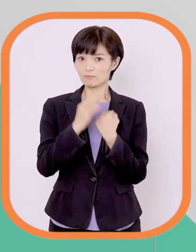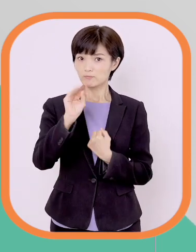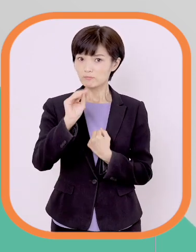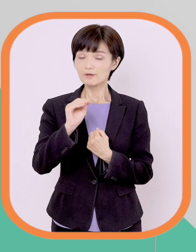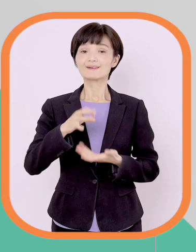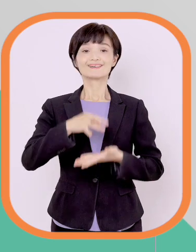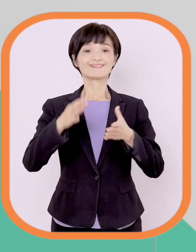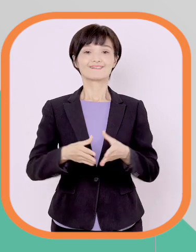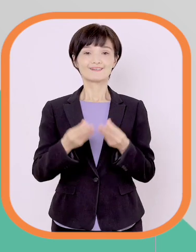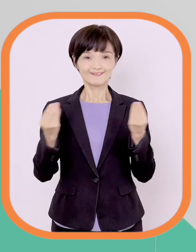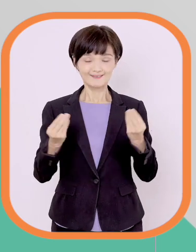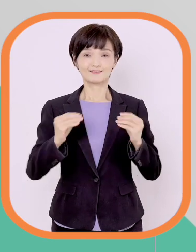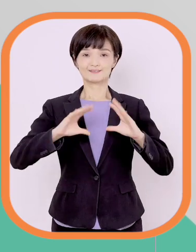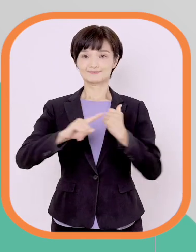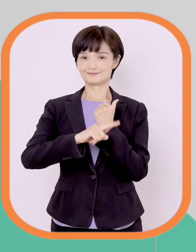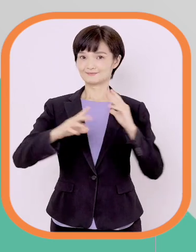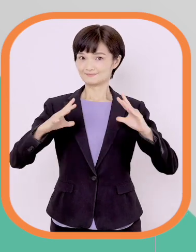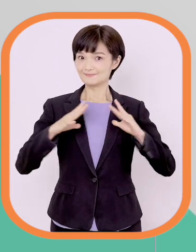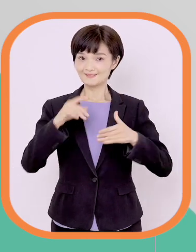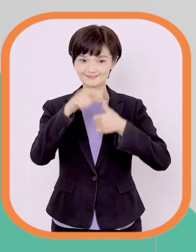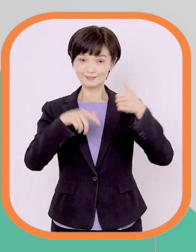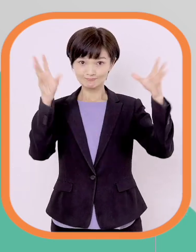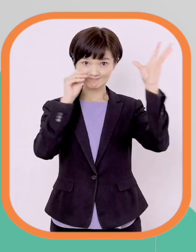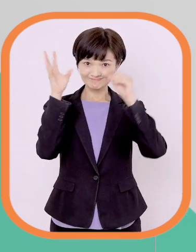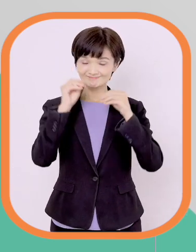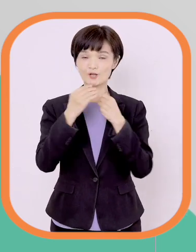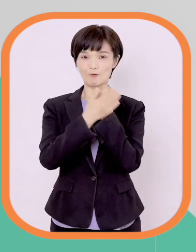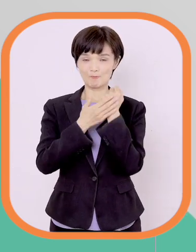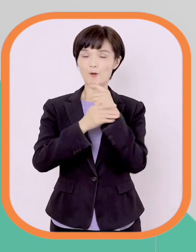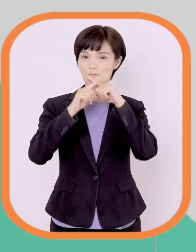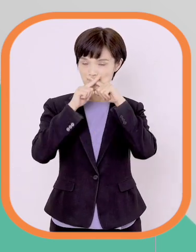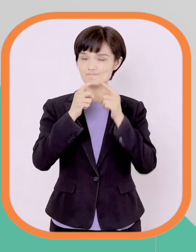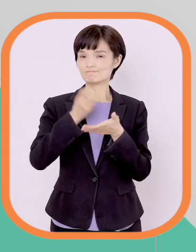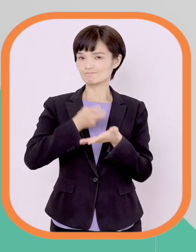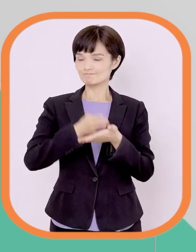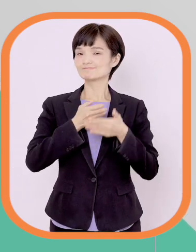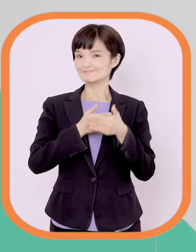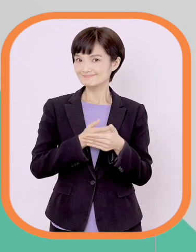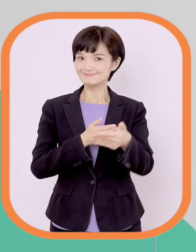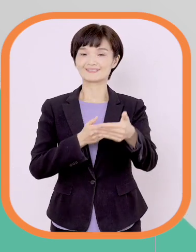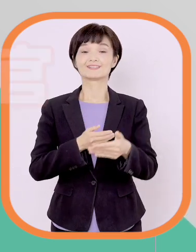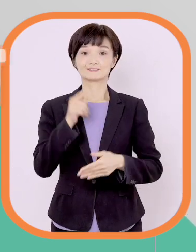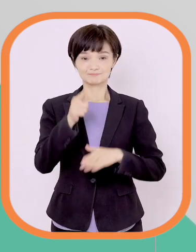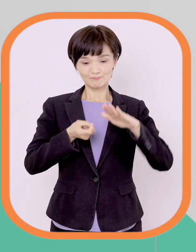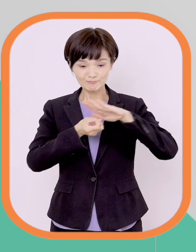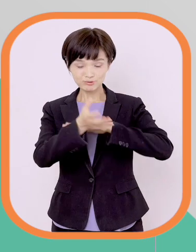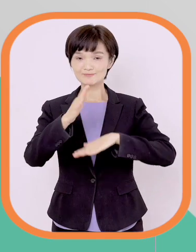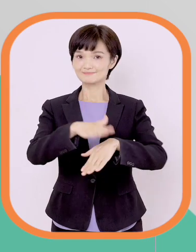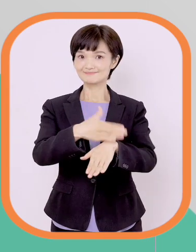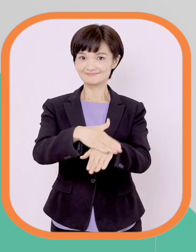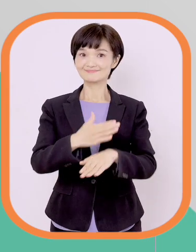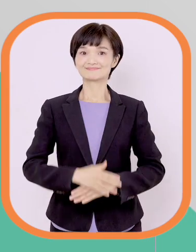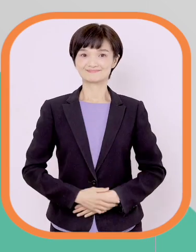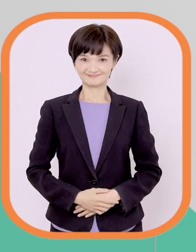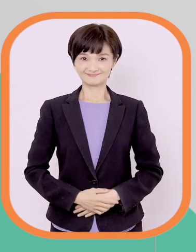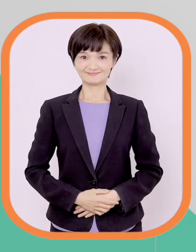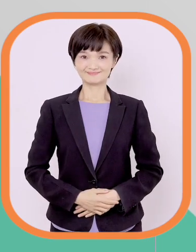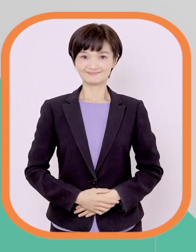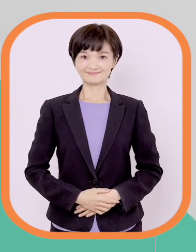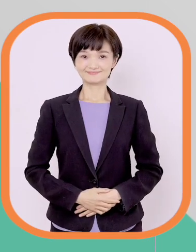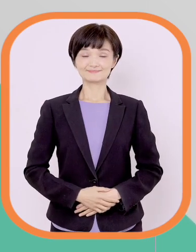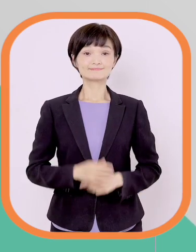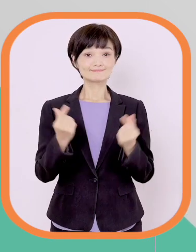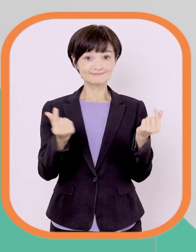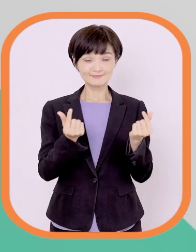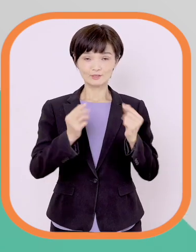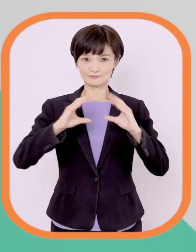制可以保护我们呢？ 别担心，针对国民法官的个人资讯有完整的保密流程，能妥善的保护国民法官的个资